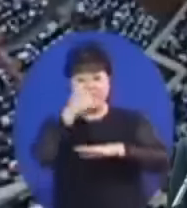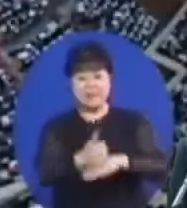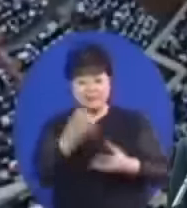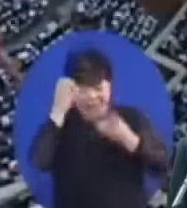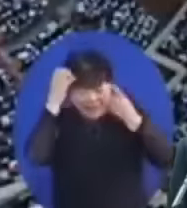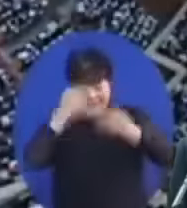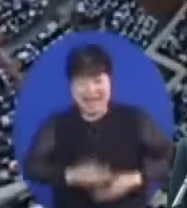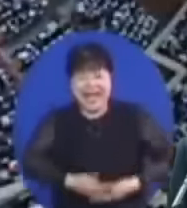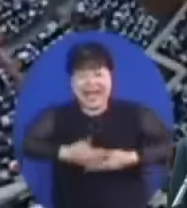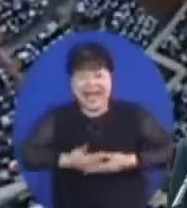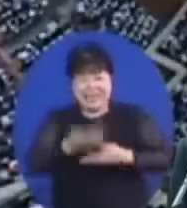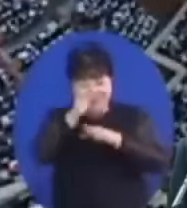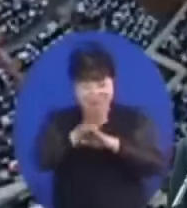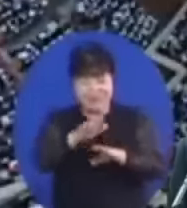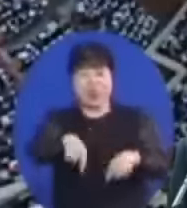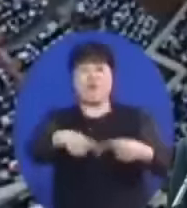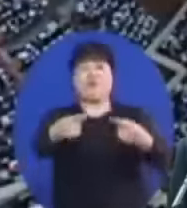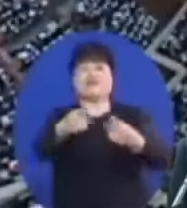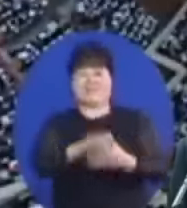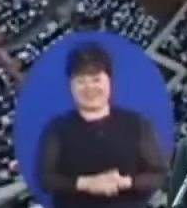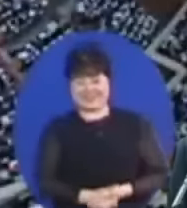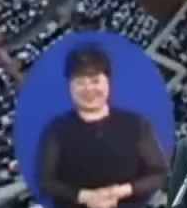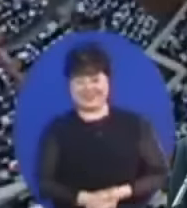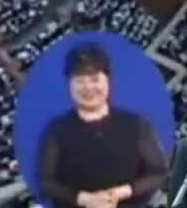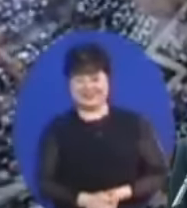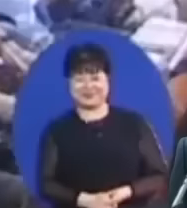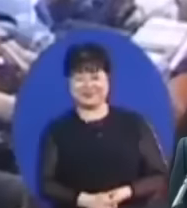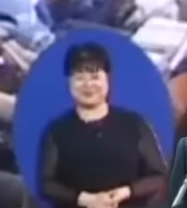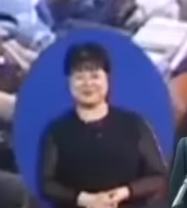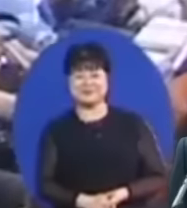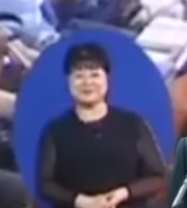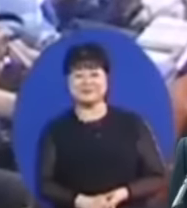아기를 안고 교회 예배 출산하는 것을 보고 너무나 기뻤습니다.